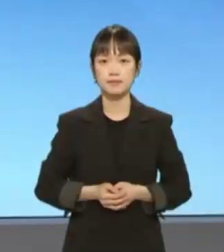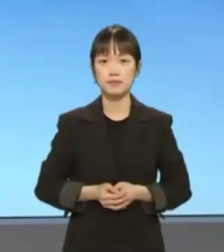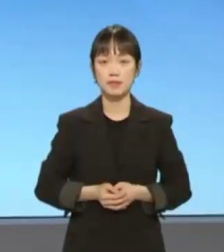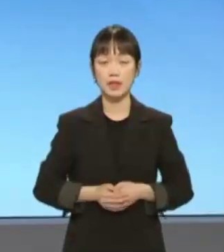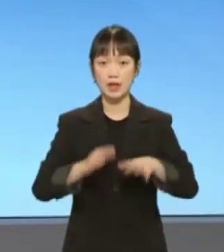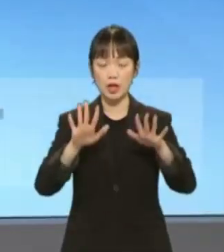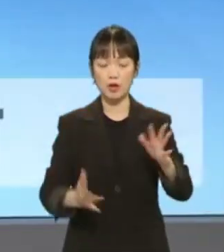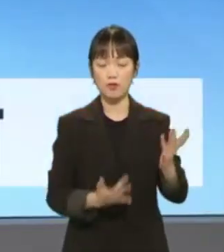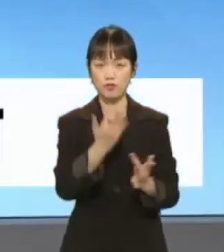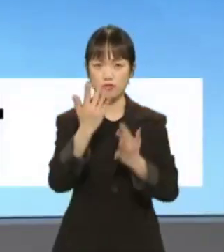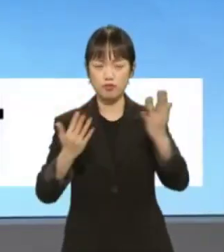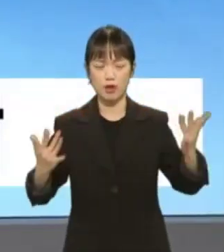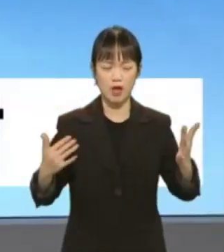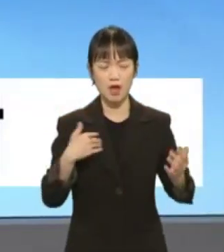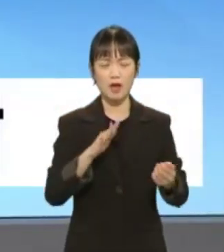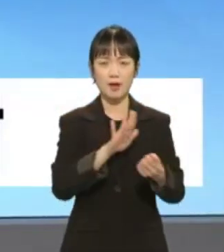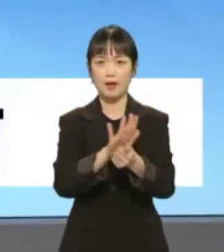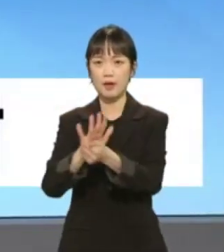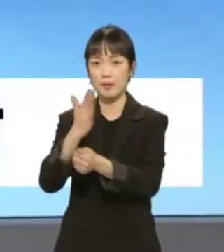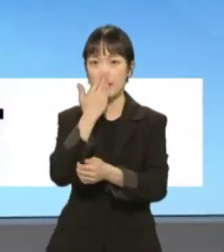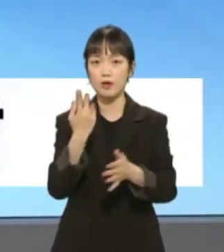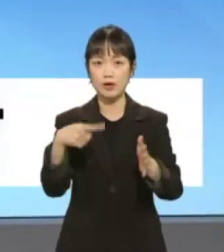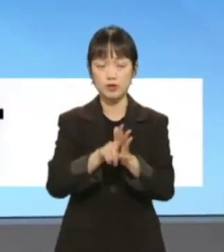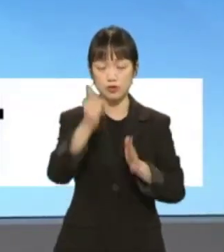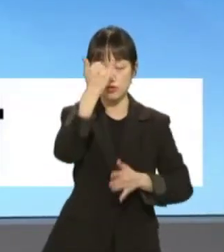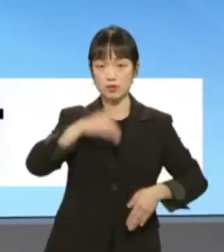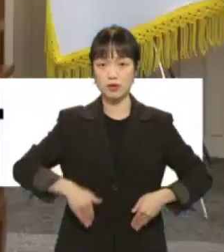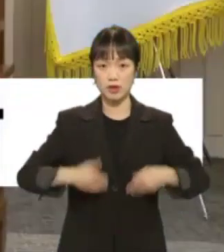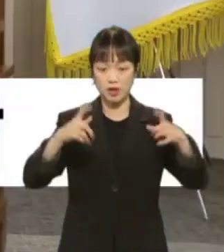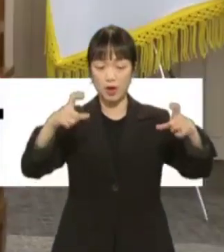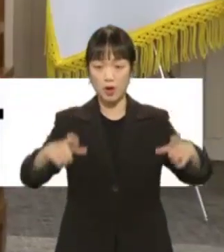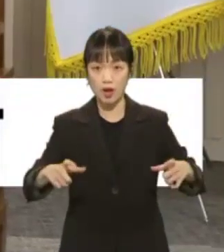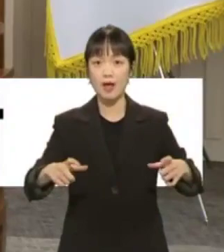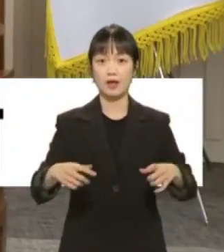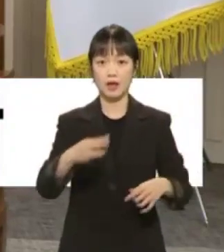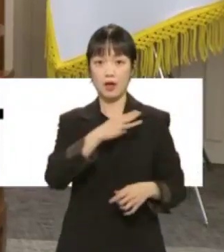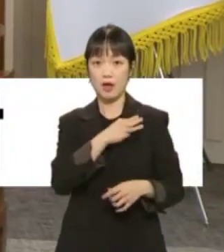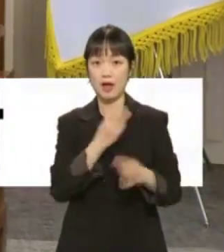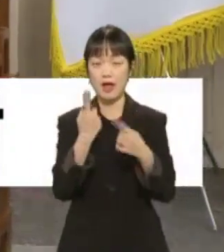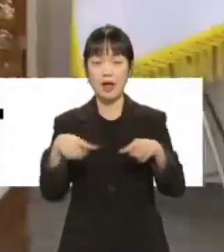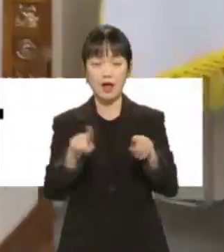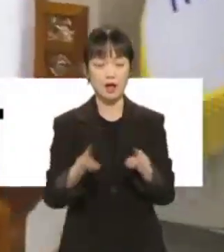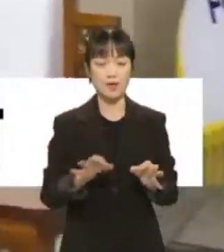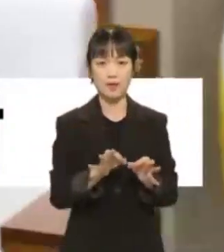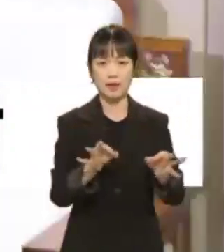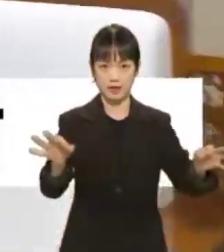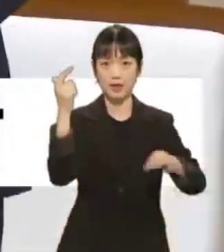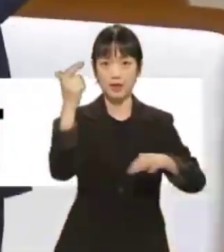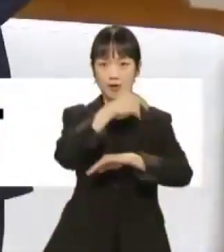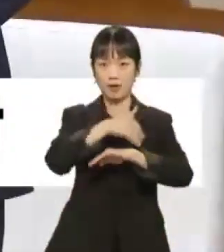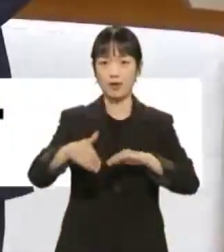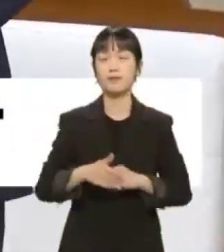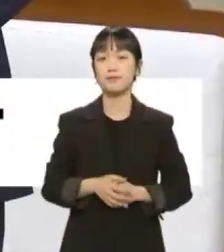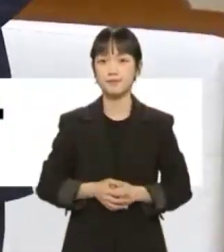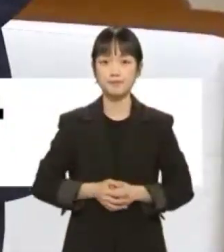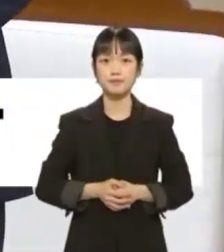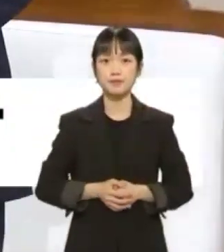이번 산불 피해민들을 돕기 위해 충남도가 사회복지공동모금회와 함께 선금 모금 창구를 가동했습니다